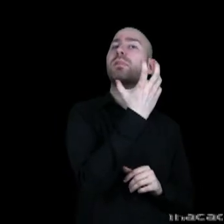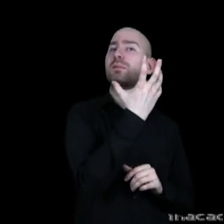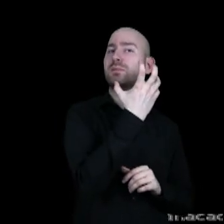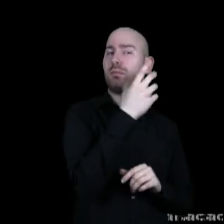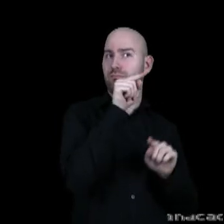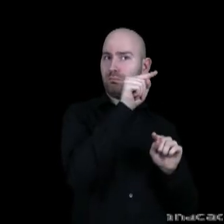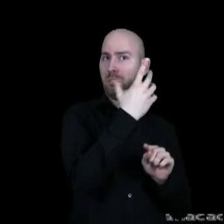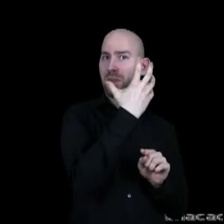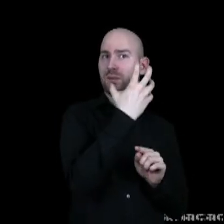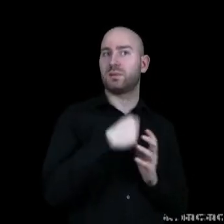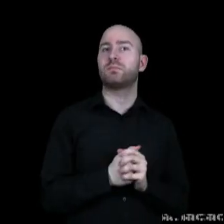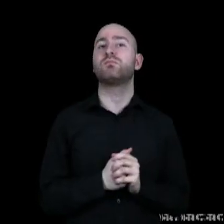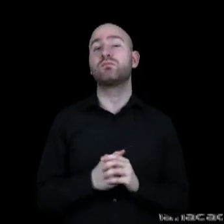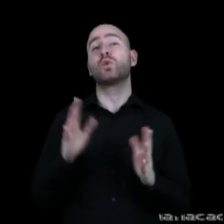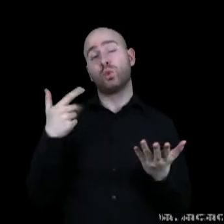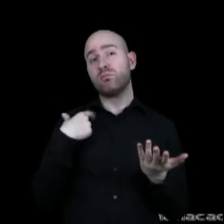Tutaj 500.